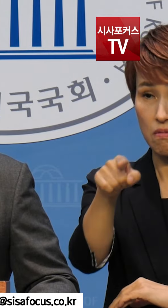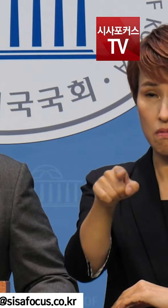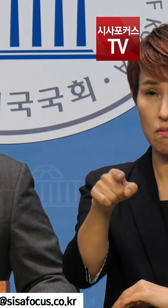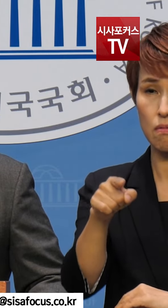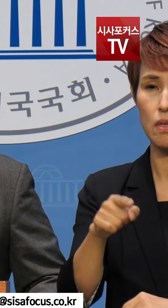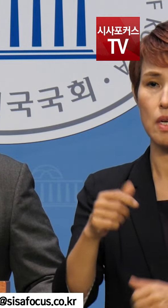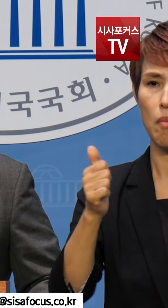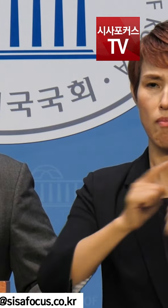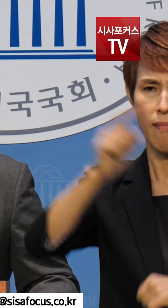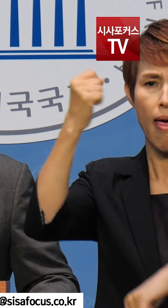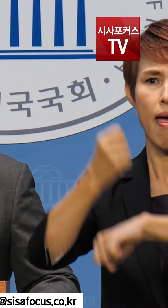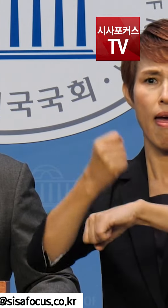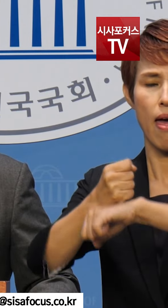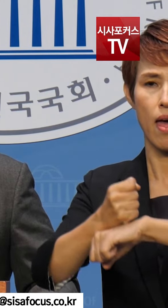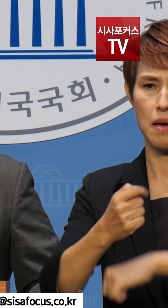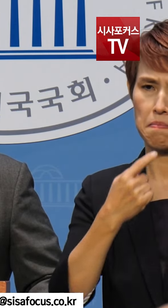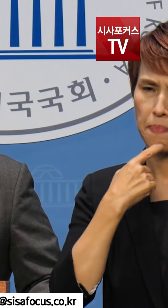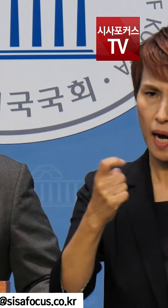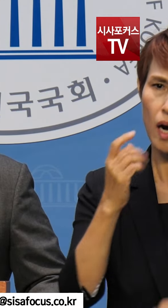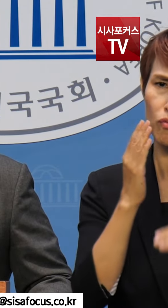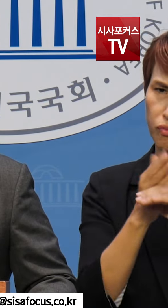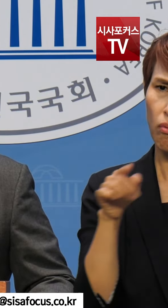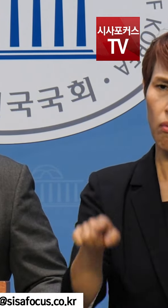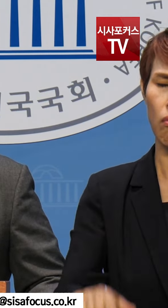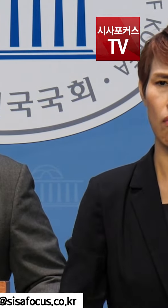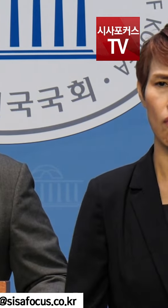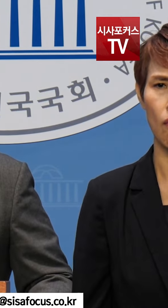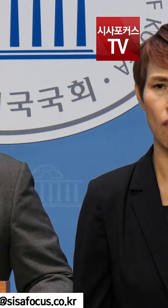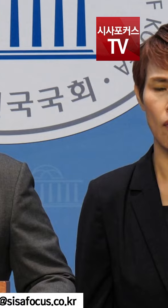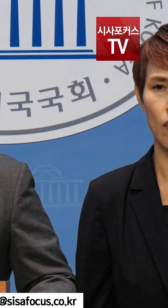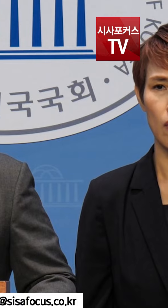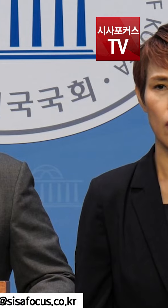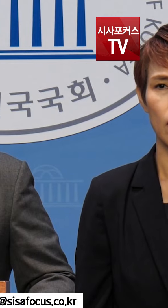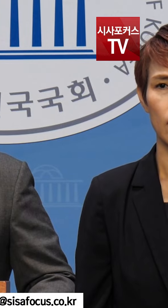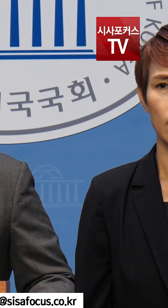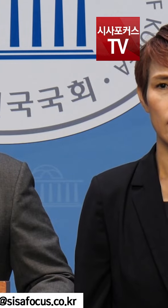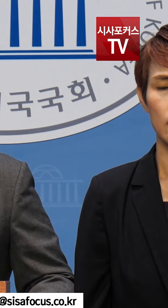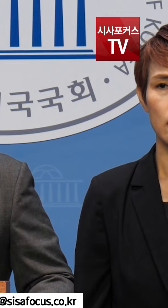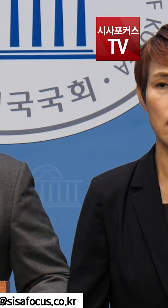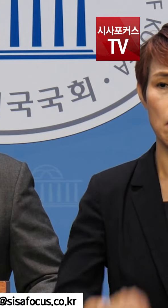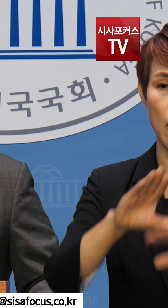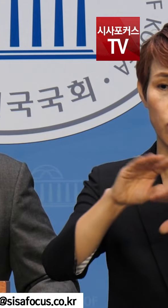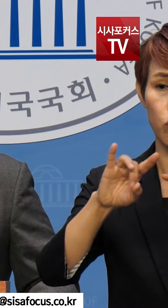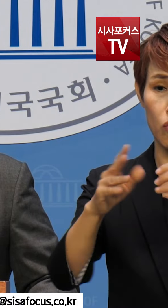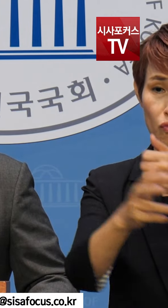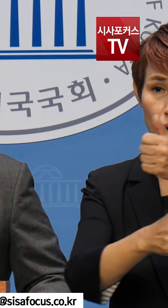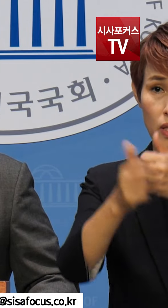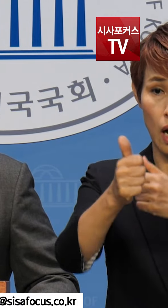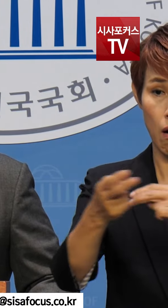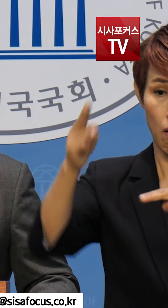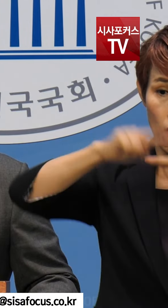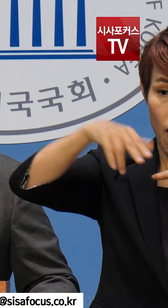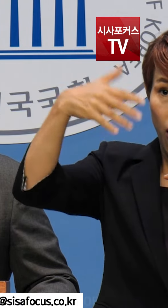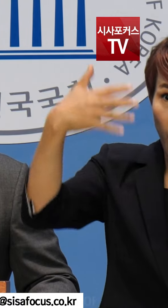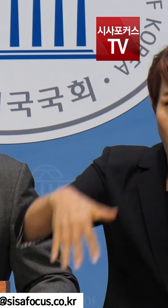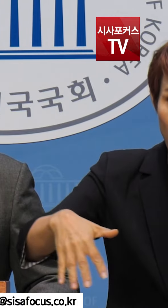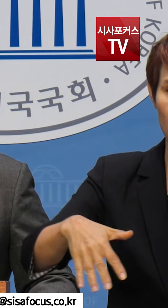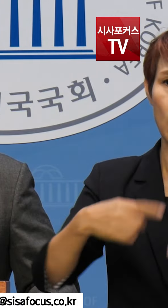하겠다고 사실상 겁박을 하고 나섰습니다. 아직 방통위원장직에 오르지도